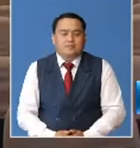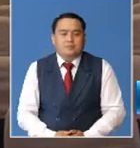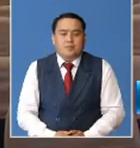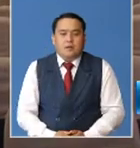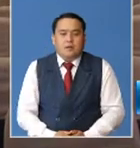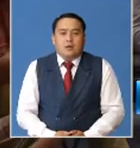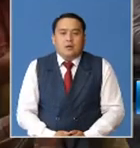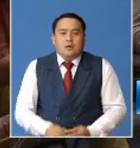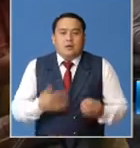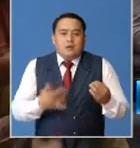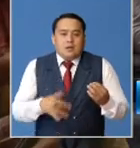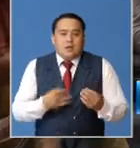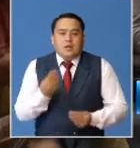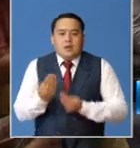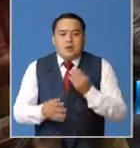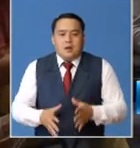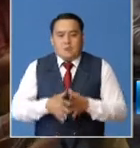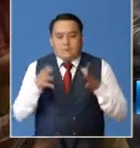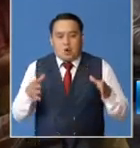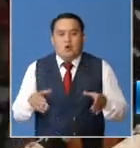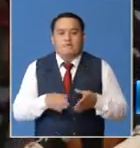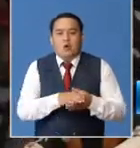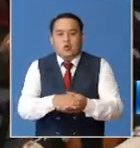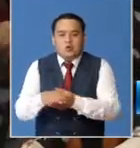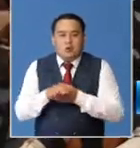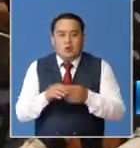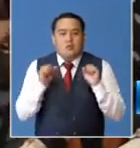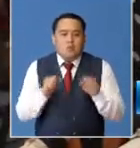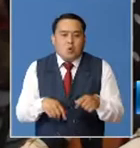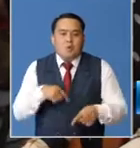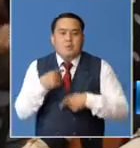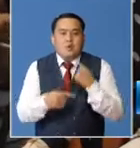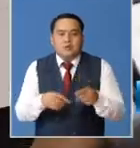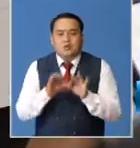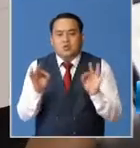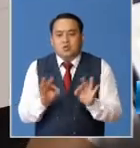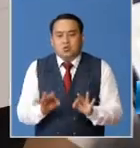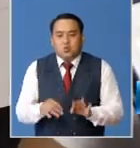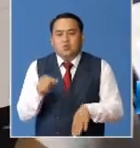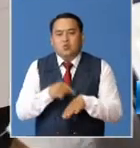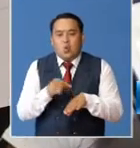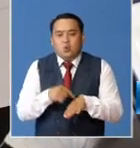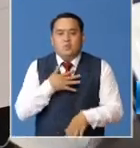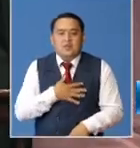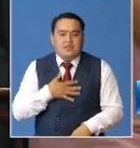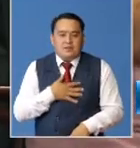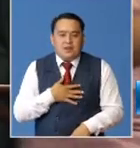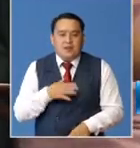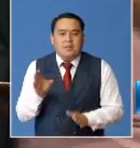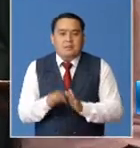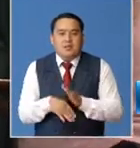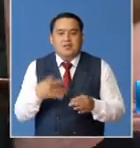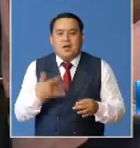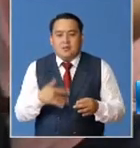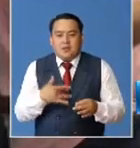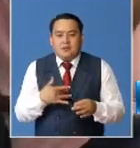как сольным инструментом, так и играть в большом оркестре. В умелых руках она может передать всю гамму человеческих чувств и переживаний. Без дамбры не